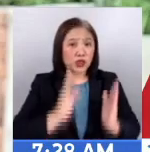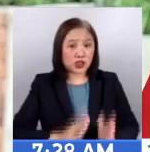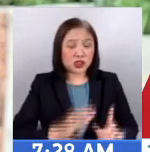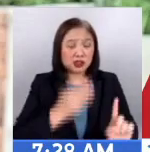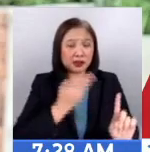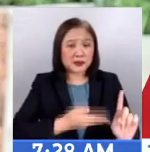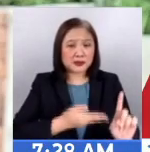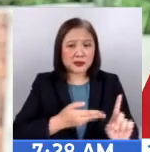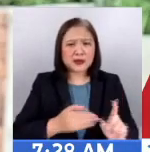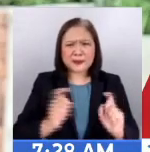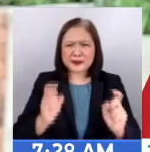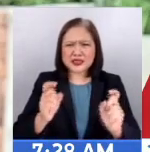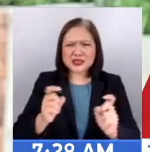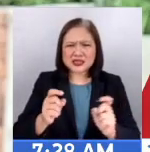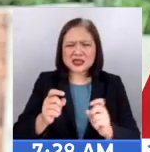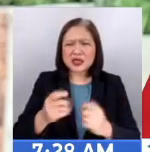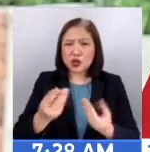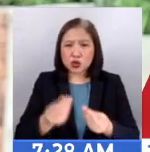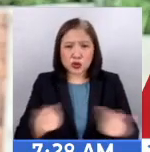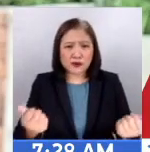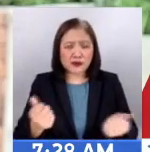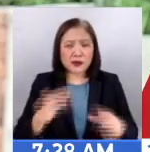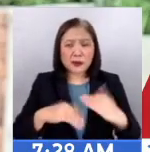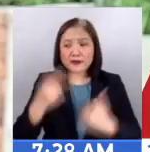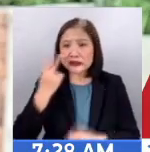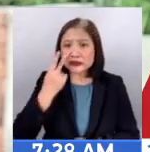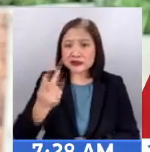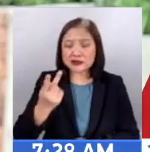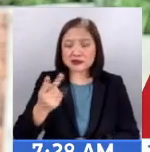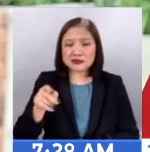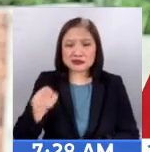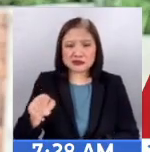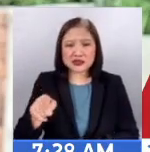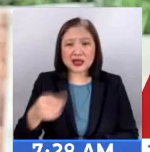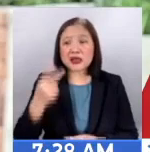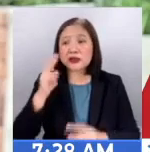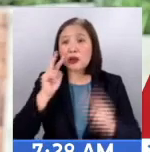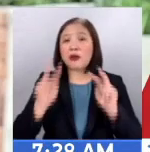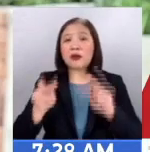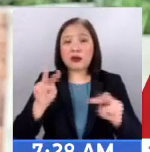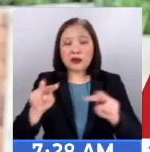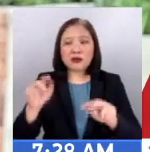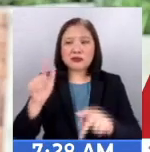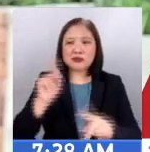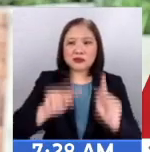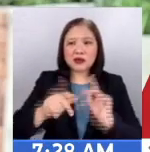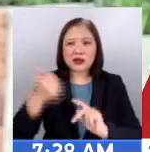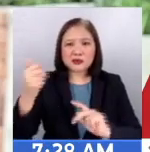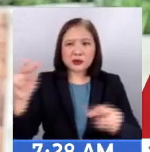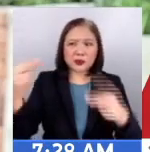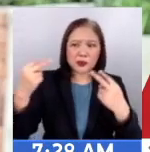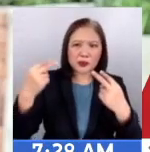makaka-action kung halimbawa may makikita niya na tinitingnan pala sila ng ibang tao. Or